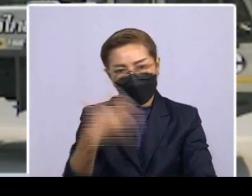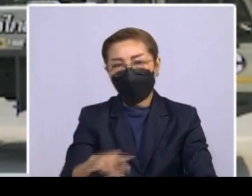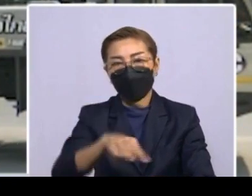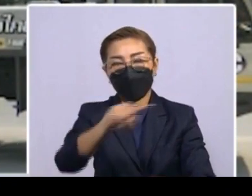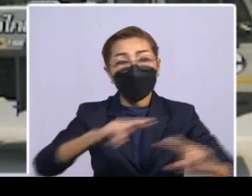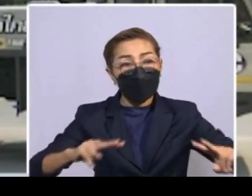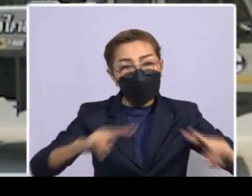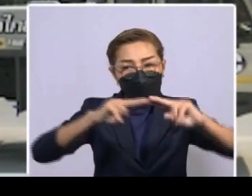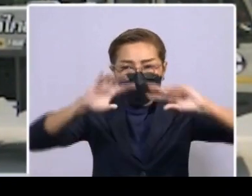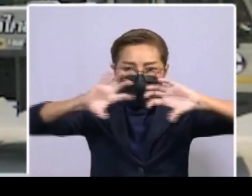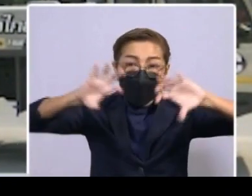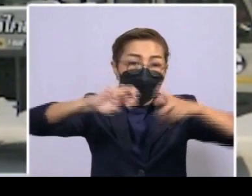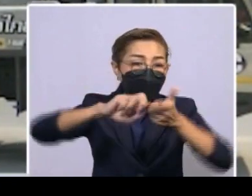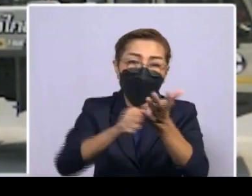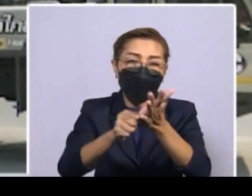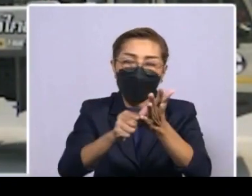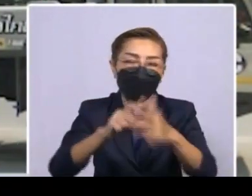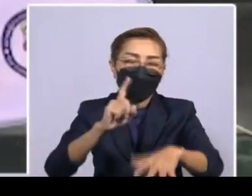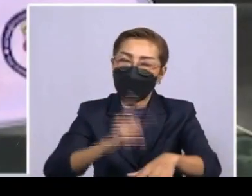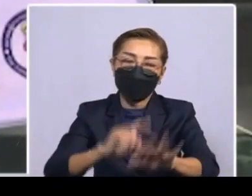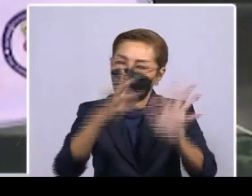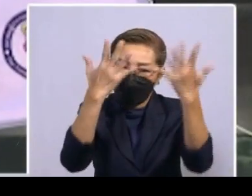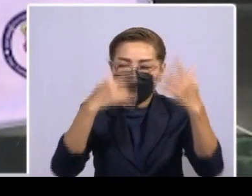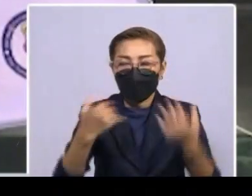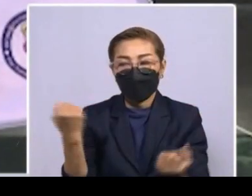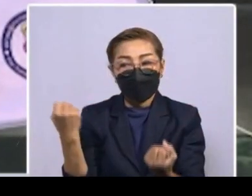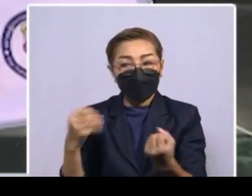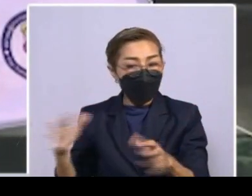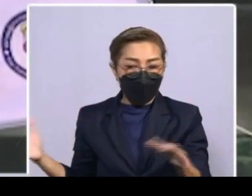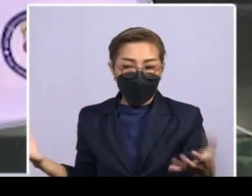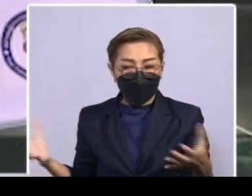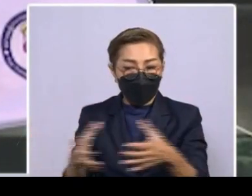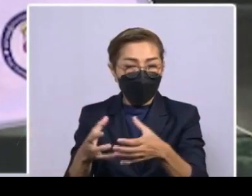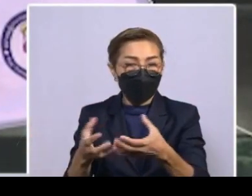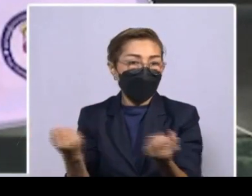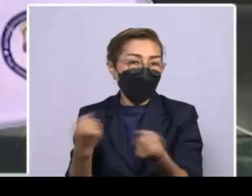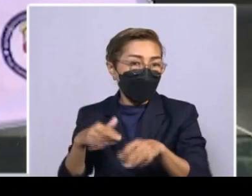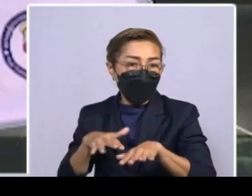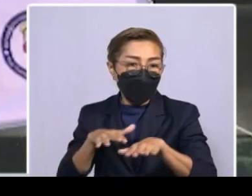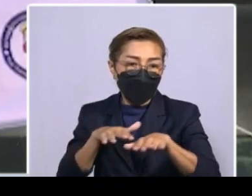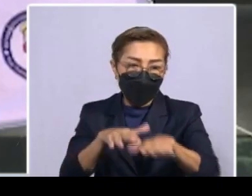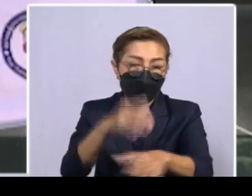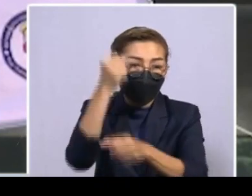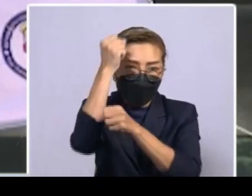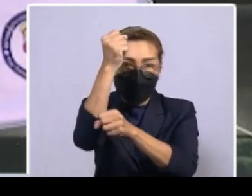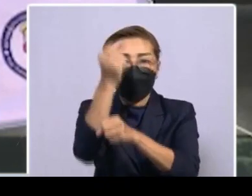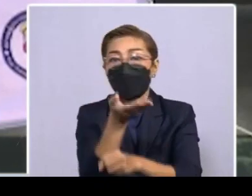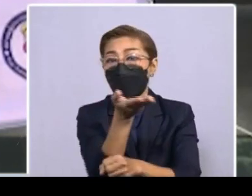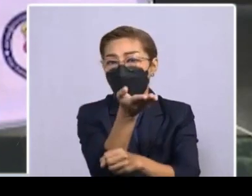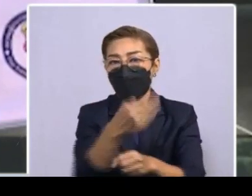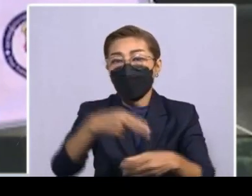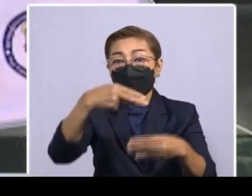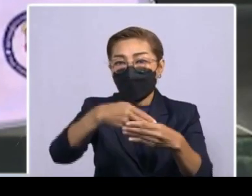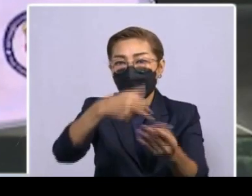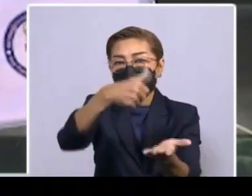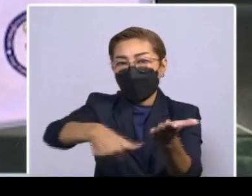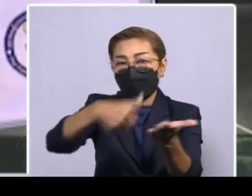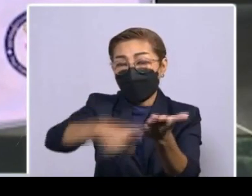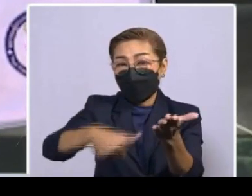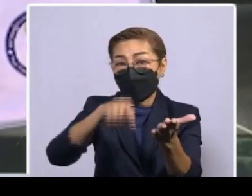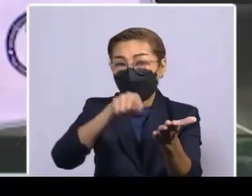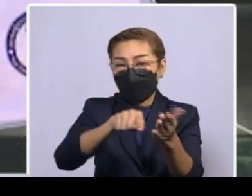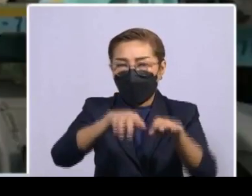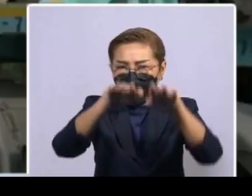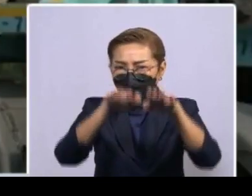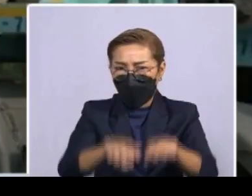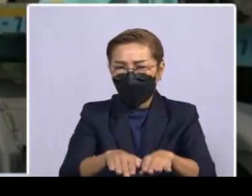แล้วก็รัฐมนตรีพลังงานจะแก้ปัญหาแล้วเลยมารวมตัวการแสดงพลังนะครับให้ลดอัตราภาษีสรรพสามิตน้ำ